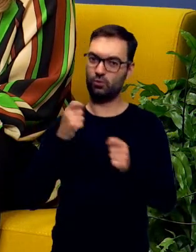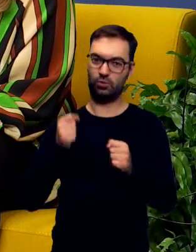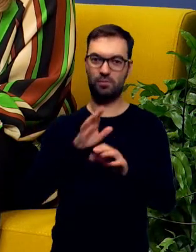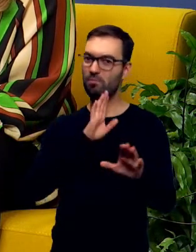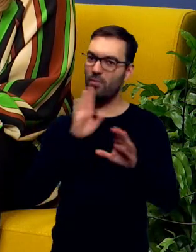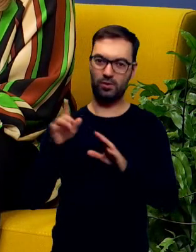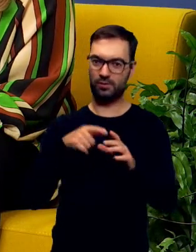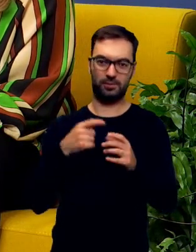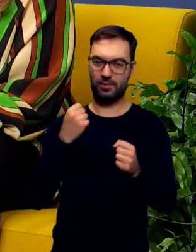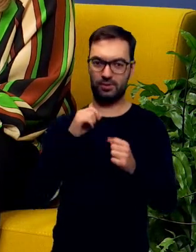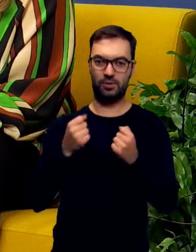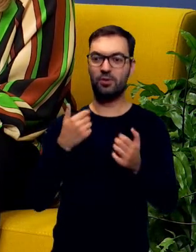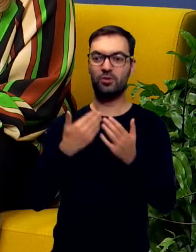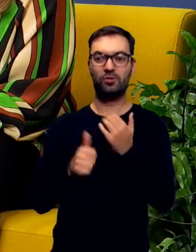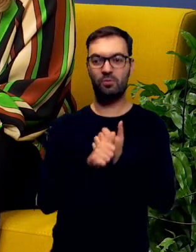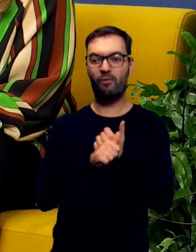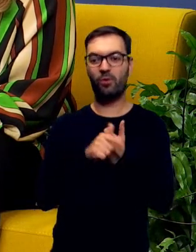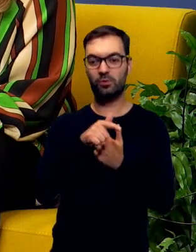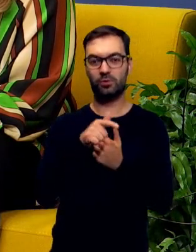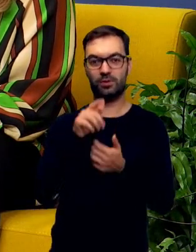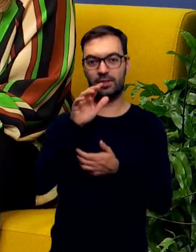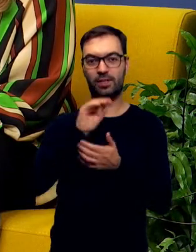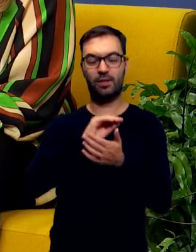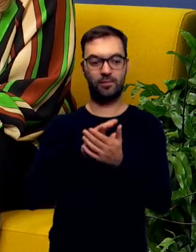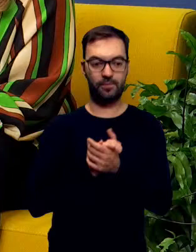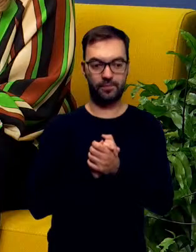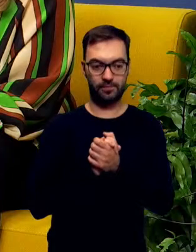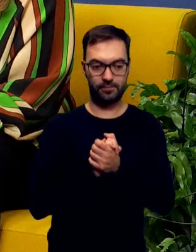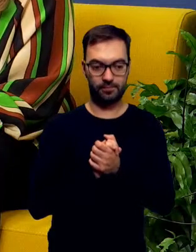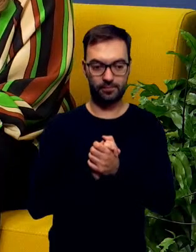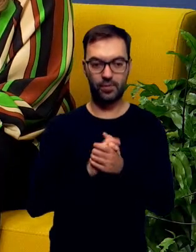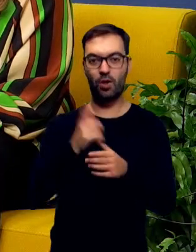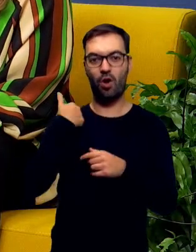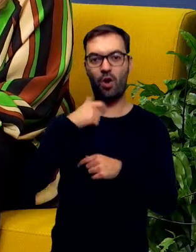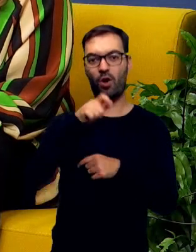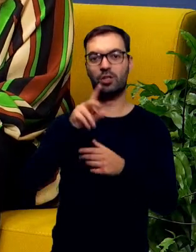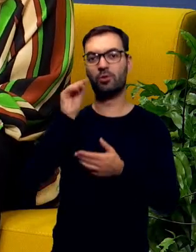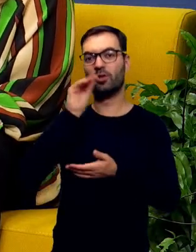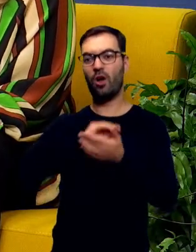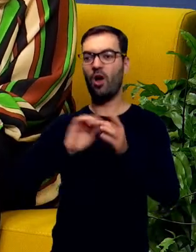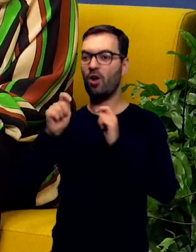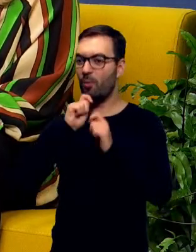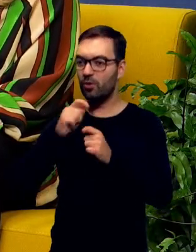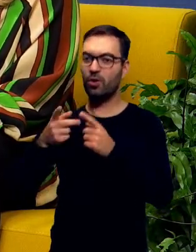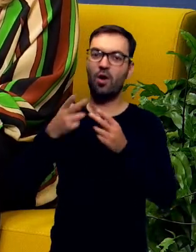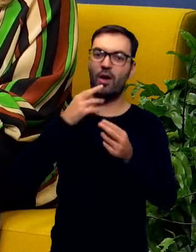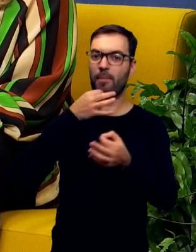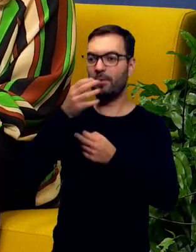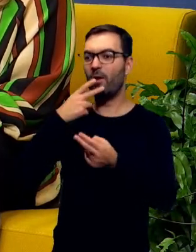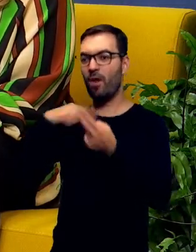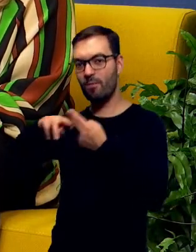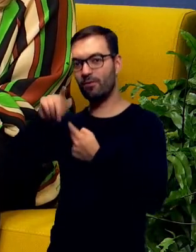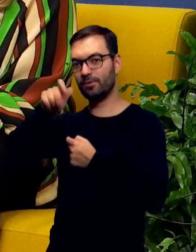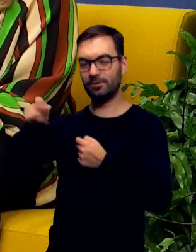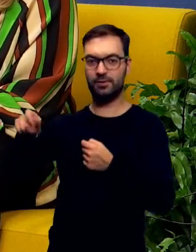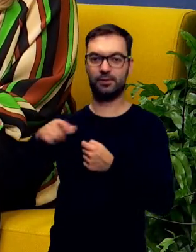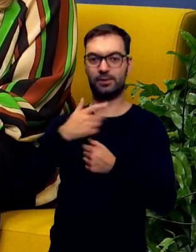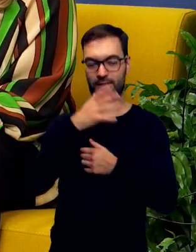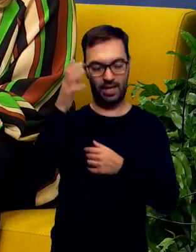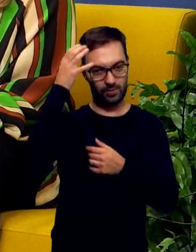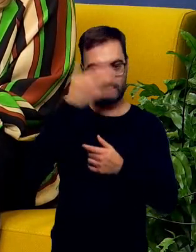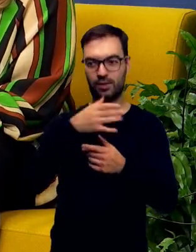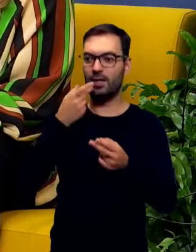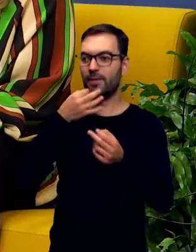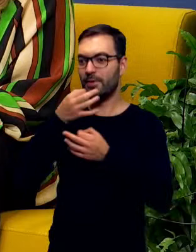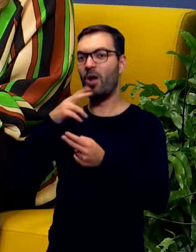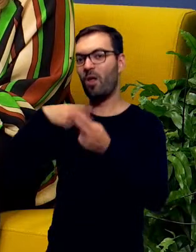trudnych, ze względu właśnie na to, że osoby, które opisują, to komentują, odpowiadają na pytania szanownej autorki,